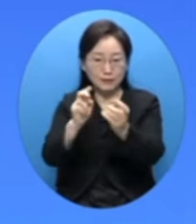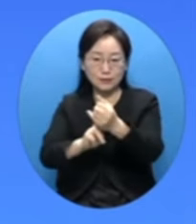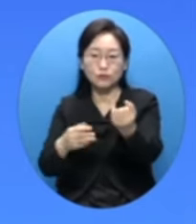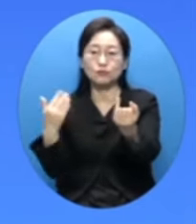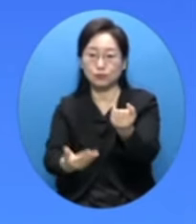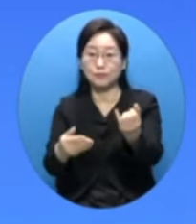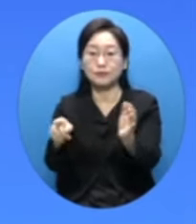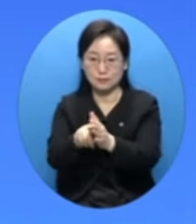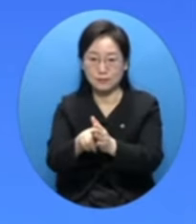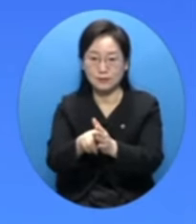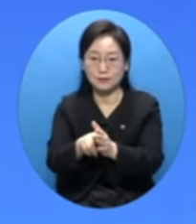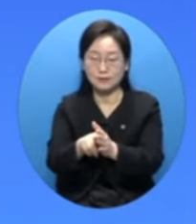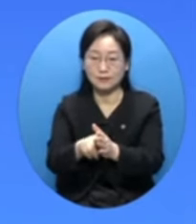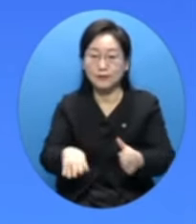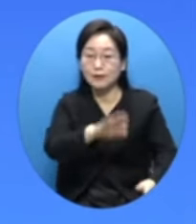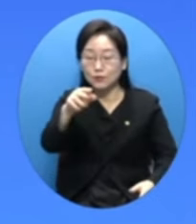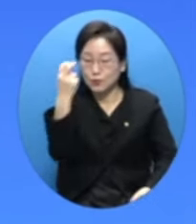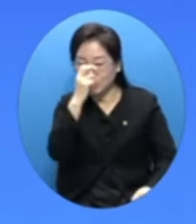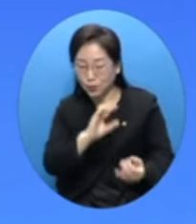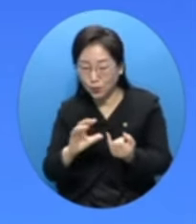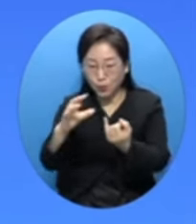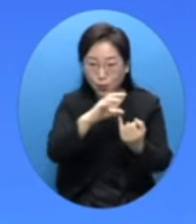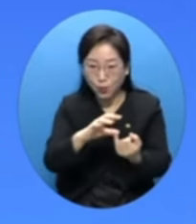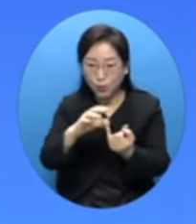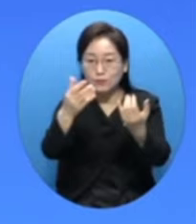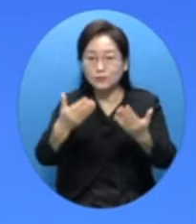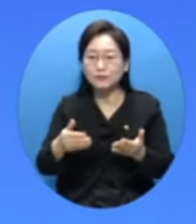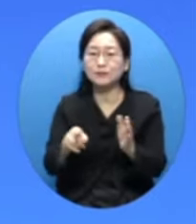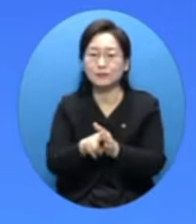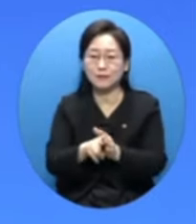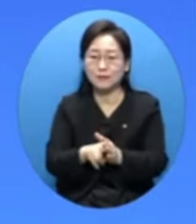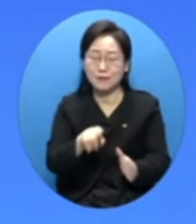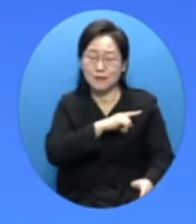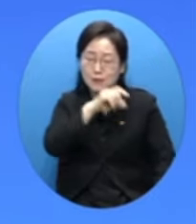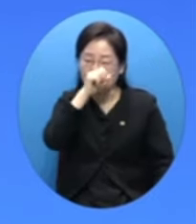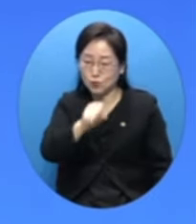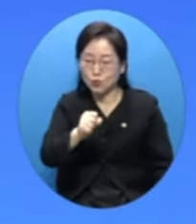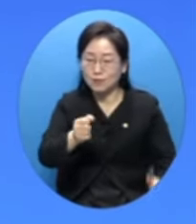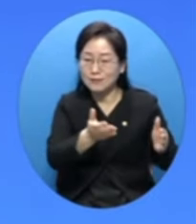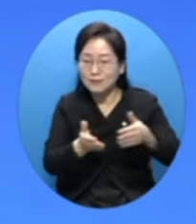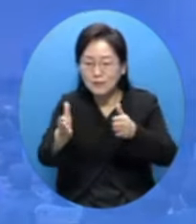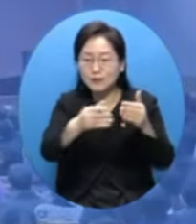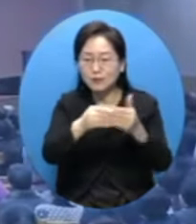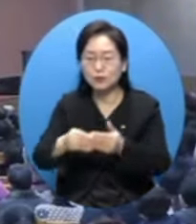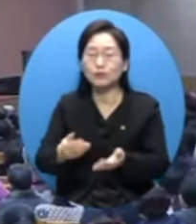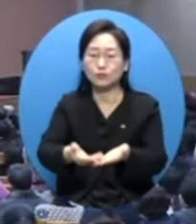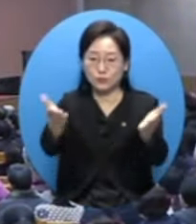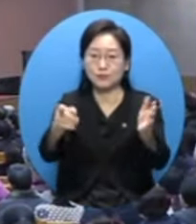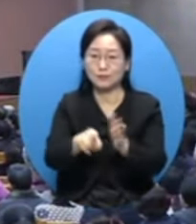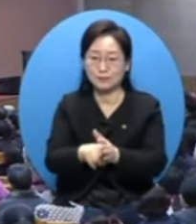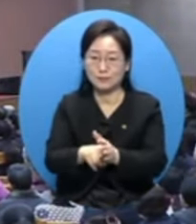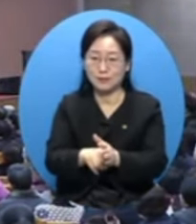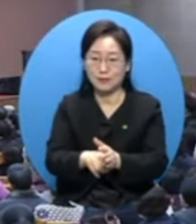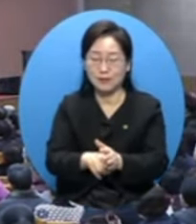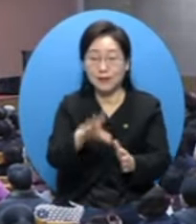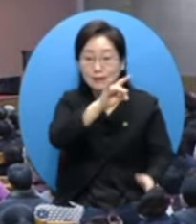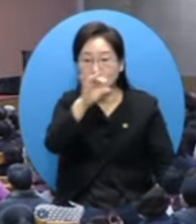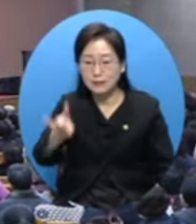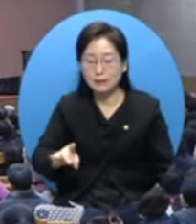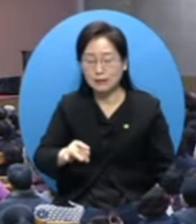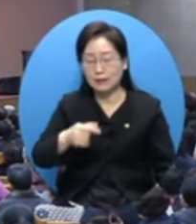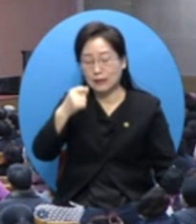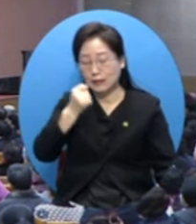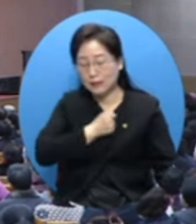것입니다. 우리를 보호해 주십니다. 우리를 가장 좋은 길로 인도해 주실 것입니다. 그래서 때때로